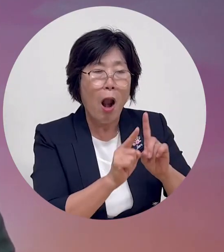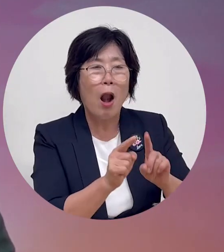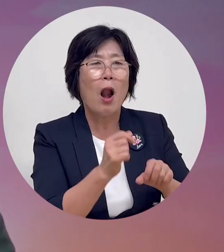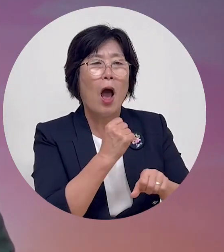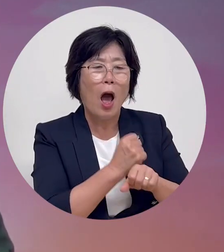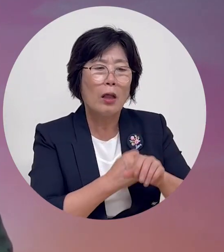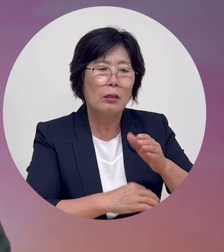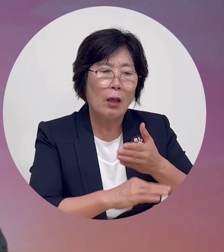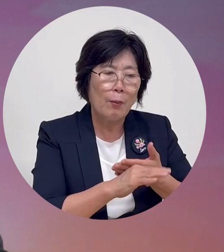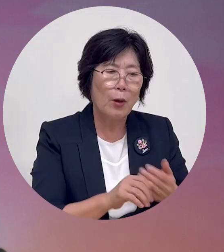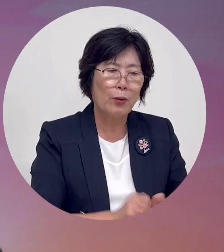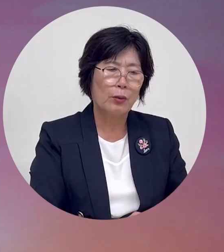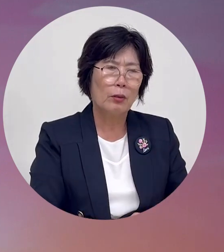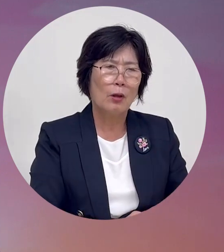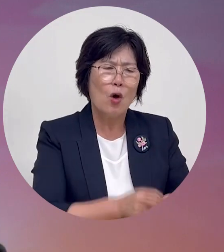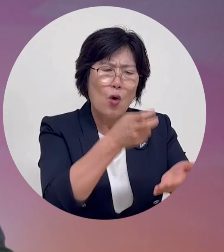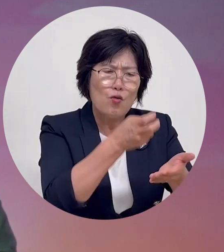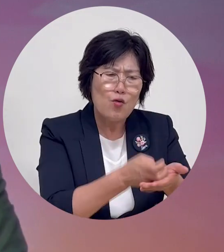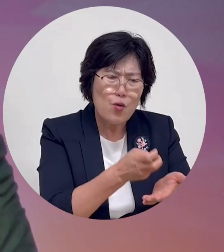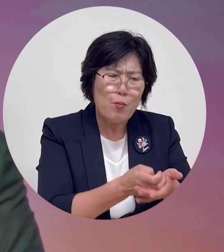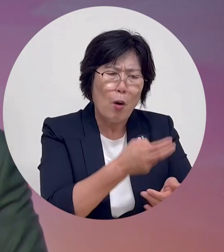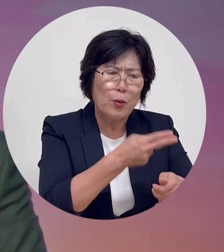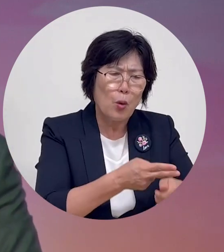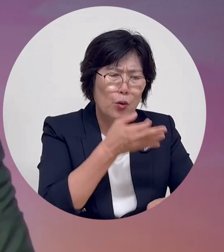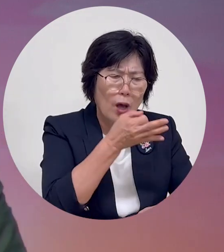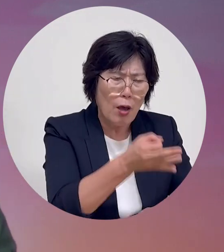율법 교사여